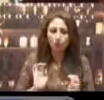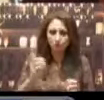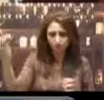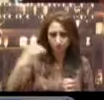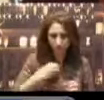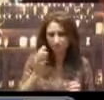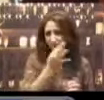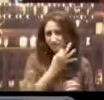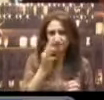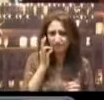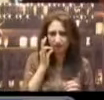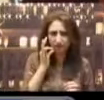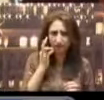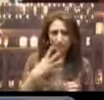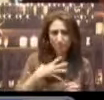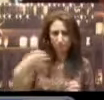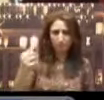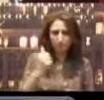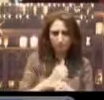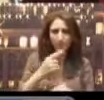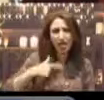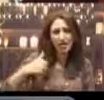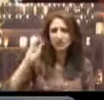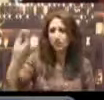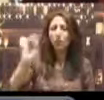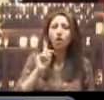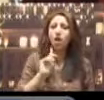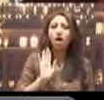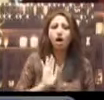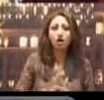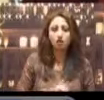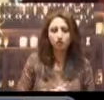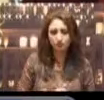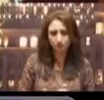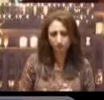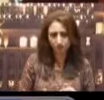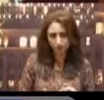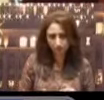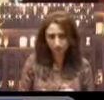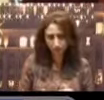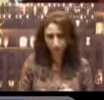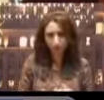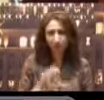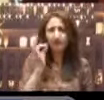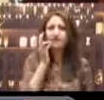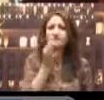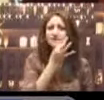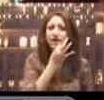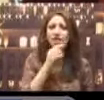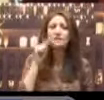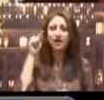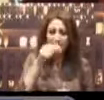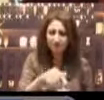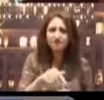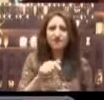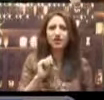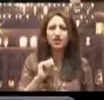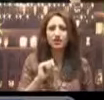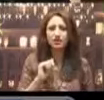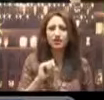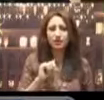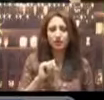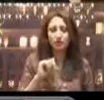فيلم بس عافيني من ذكر يعني الناس اللي قائمين على العمل ده، وكان الفيلم لا هيبقى فيه واضح ان هيبقى فيه